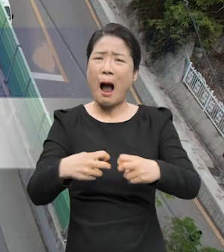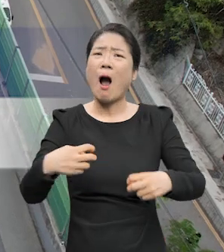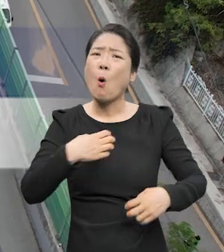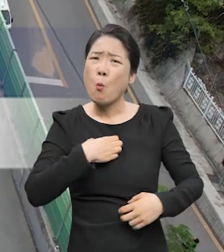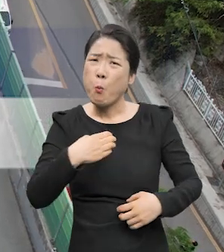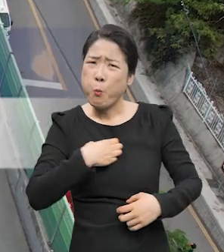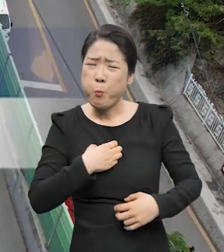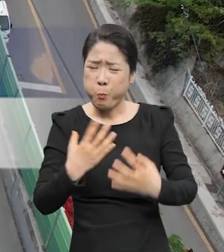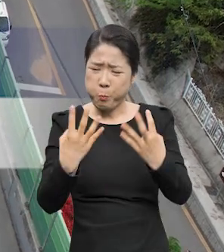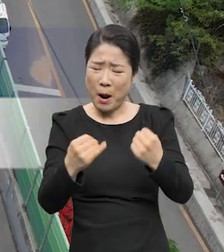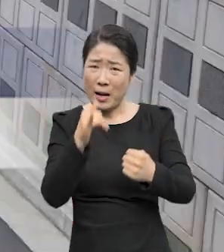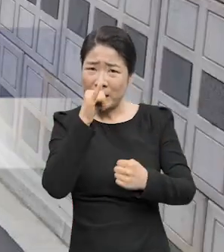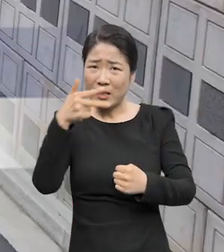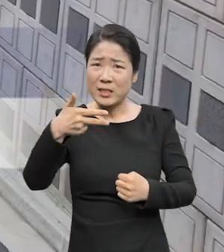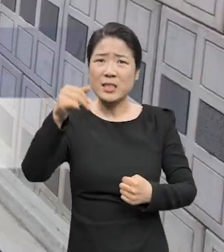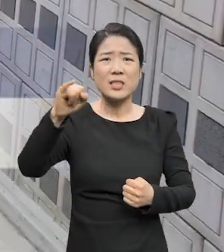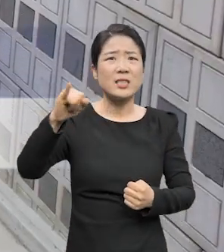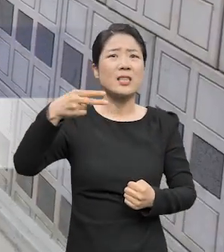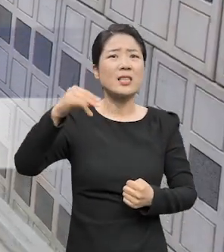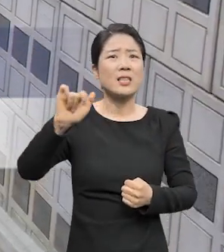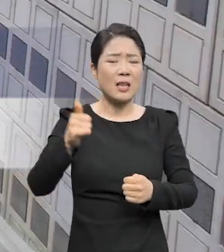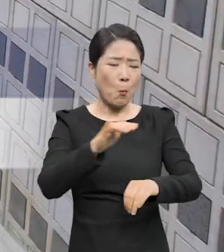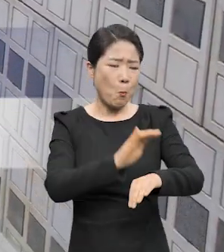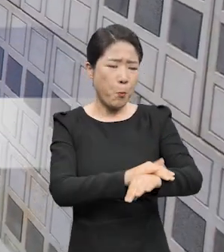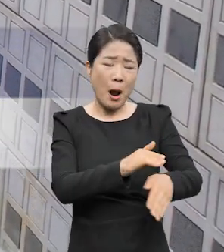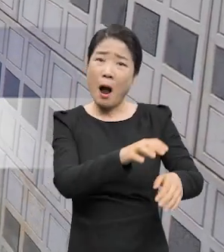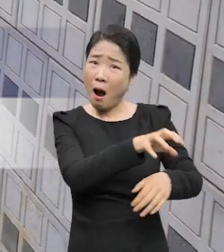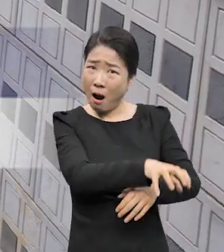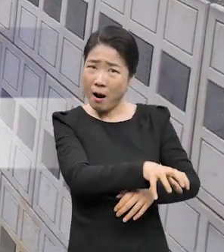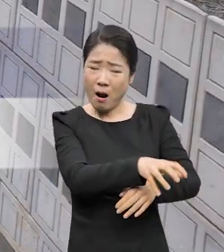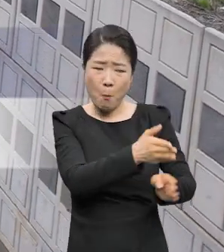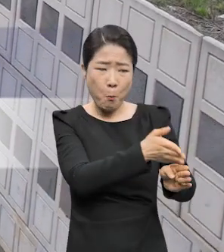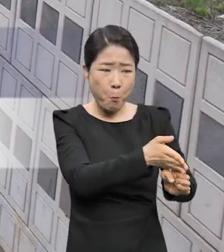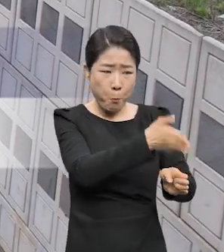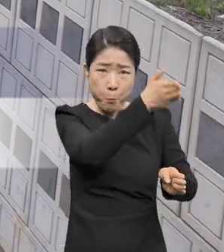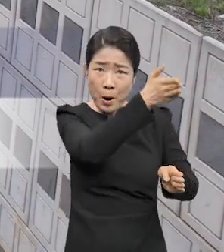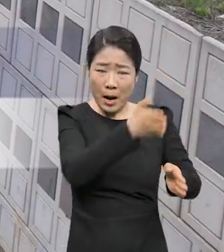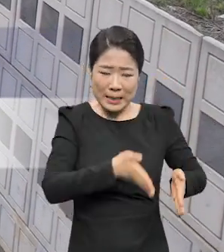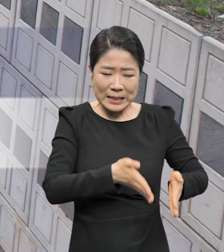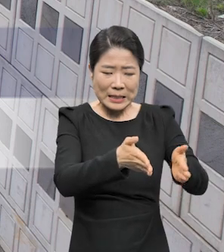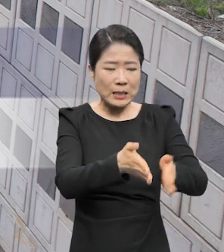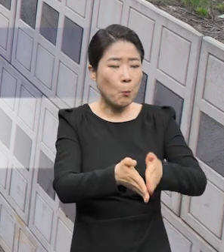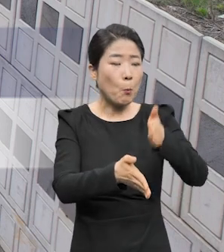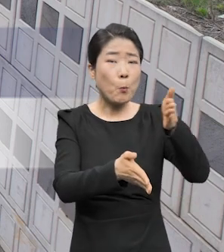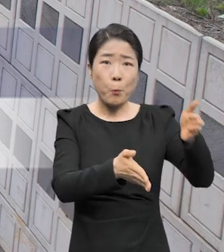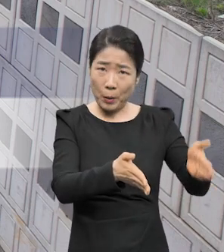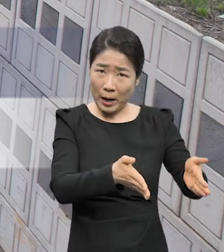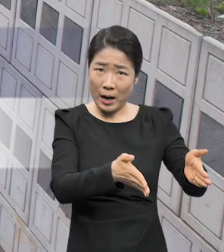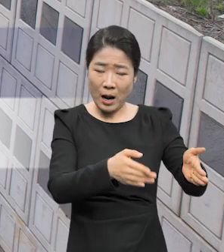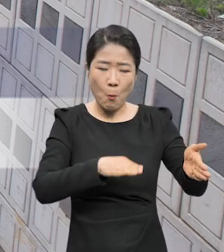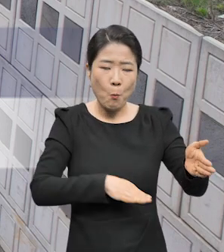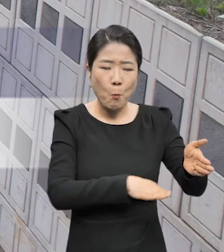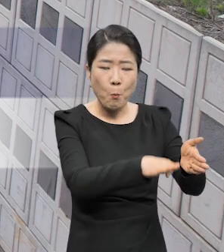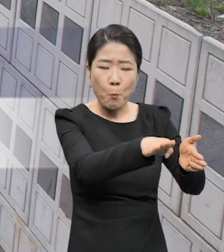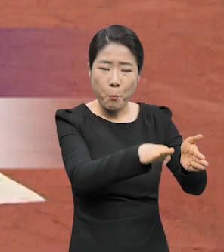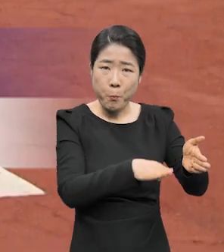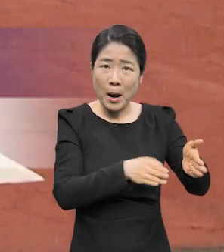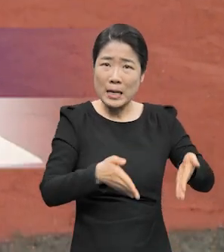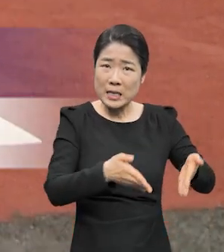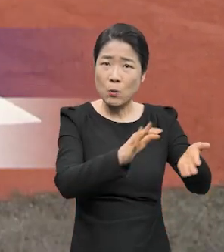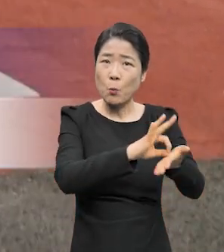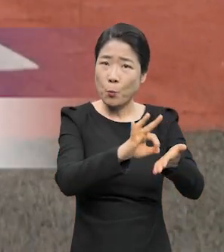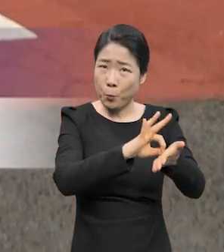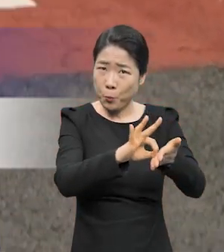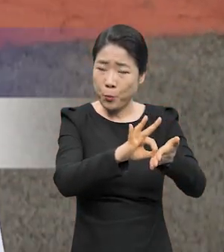교통사고 위험성이 매우 높았던 지사나이스 좌측 시설물에 니은자형 옹벽을 설치해 한개 차로를 늘린 뒤 좌측은